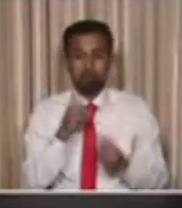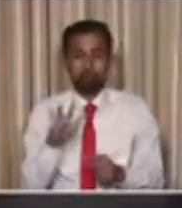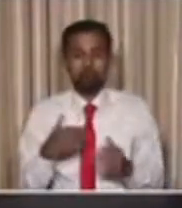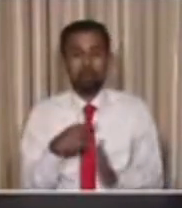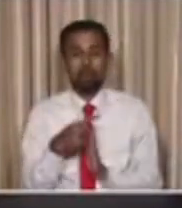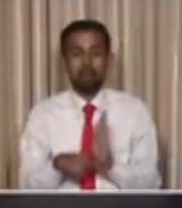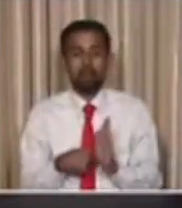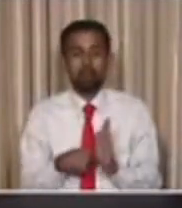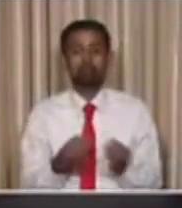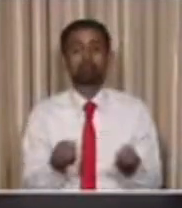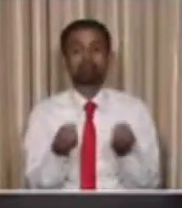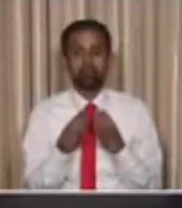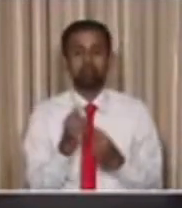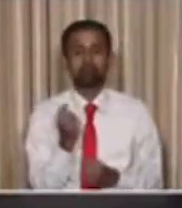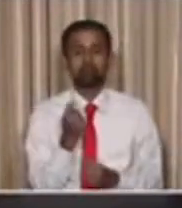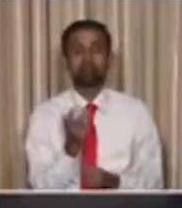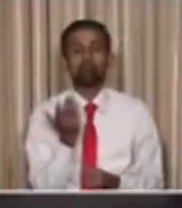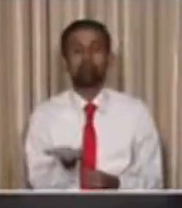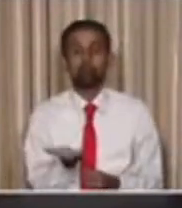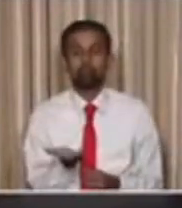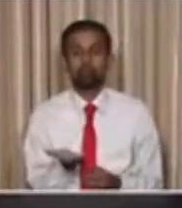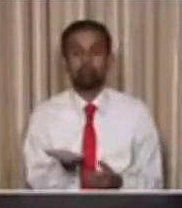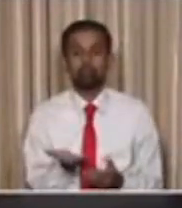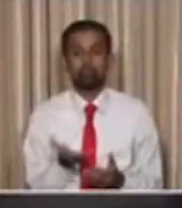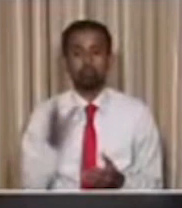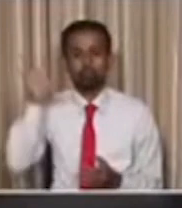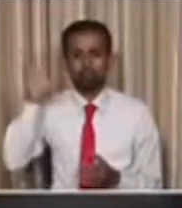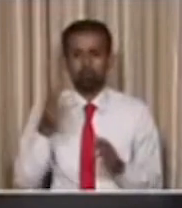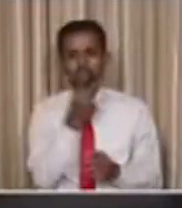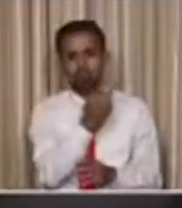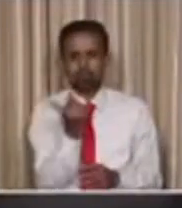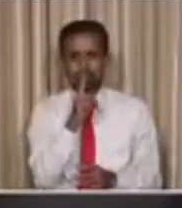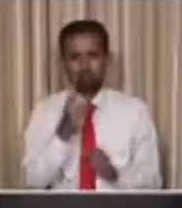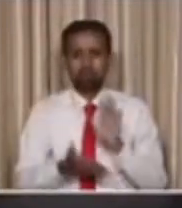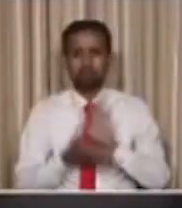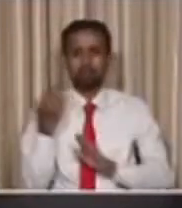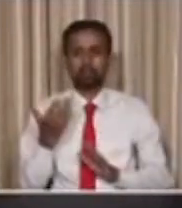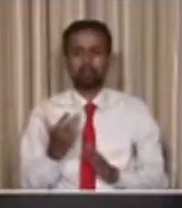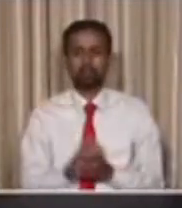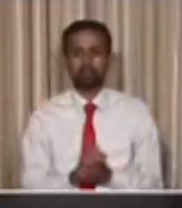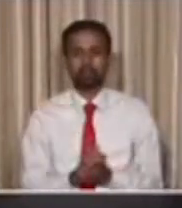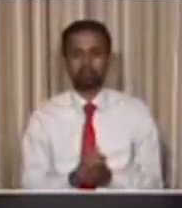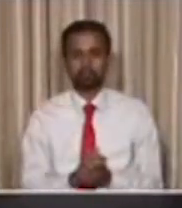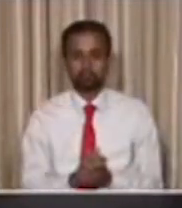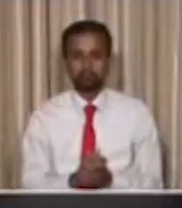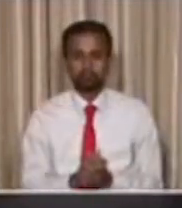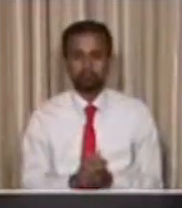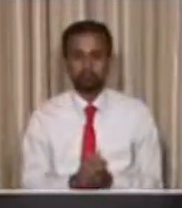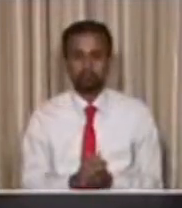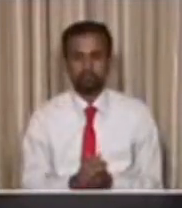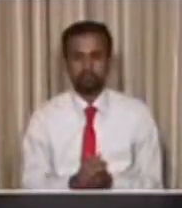අපේ රටට අපි ලබා ගන්න ජයග්‍රහණේ? කොහේ රටක් අපිත් එක තරහ වෙනවා? අවසන් කරන්න ගරුමන්තුතුමා කියනවා කරුණා